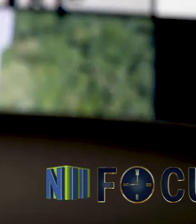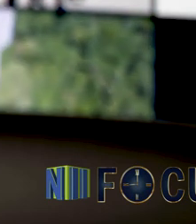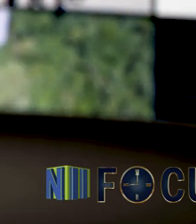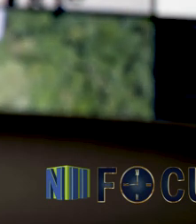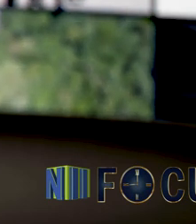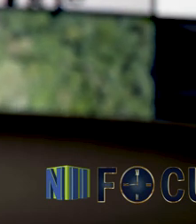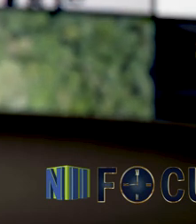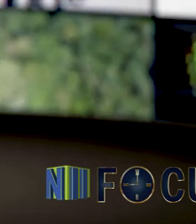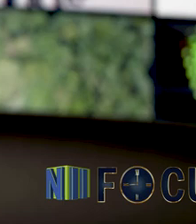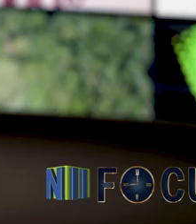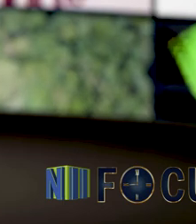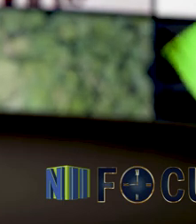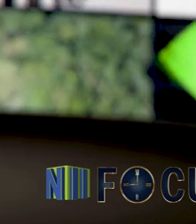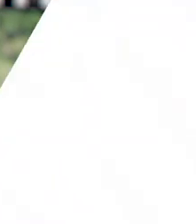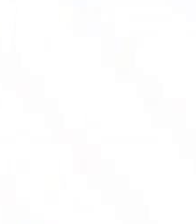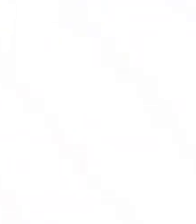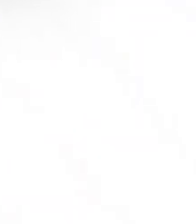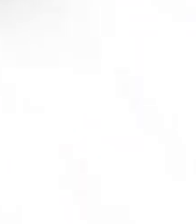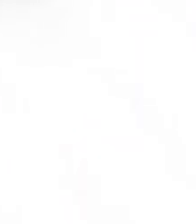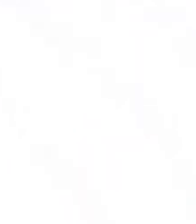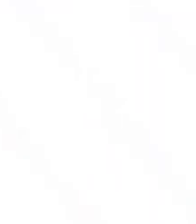de regels na en verklein de risico's.